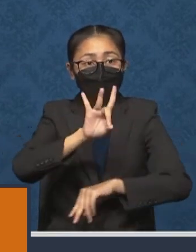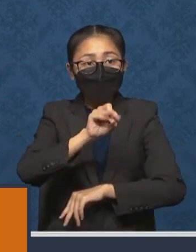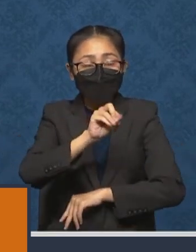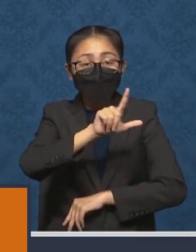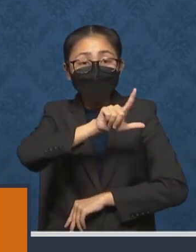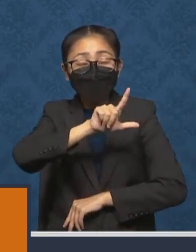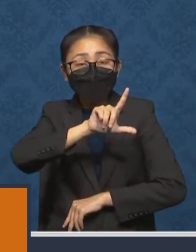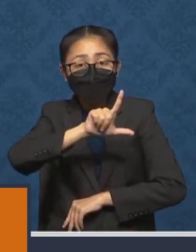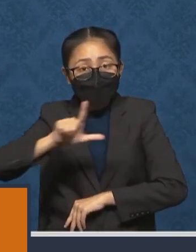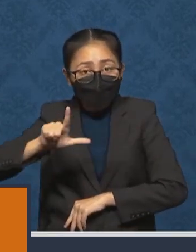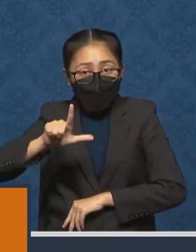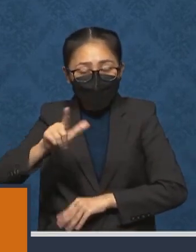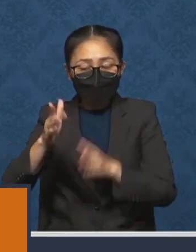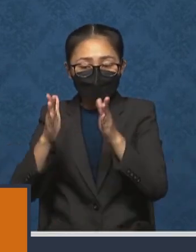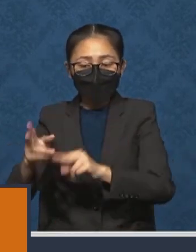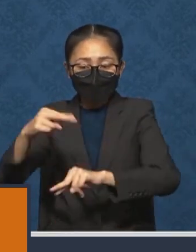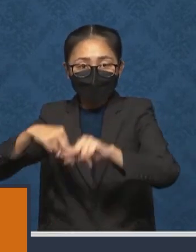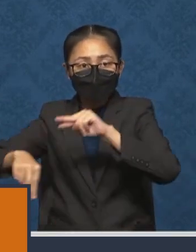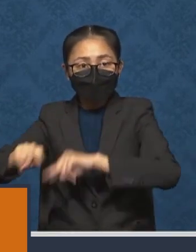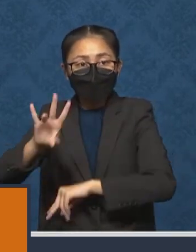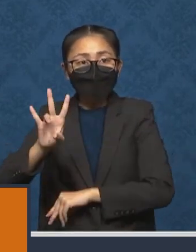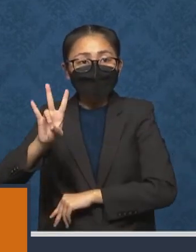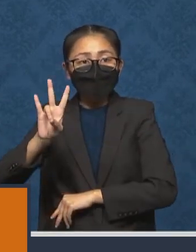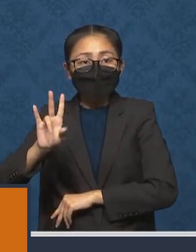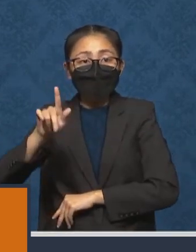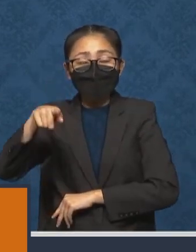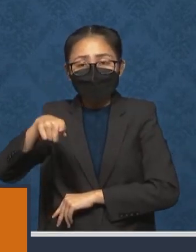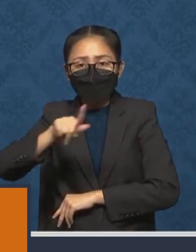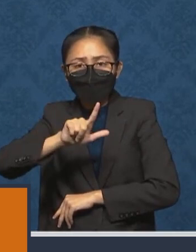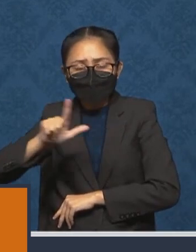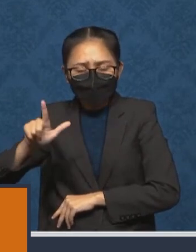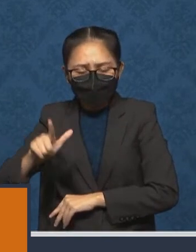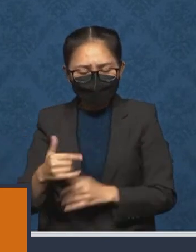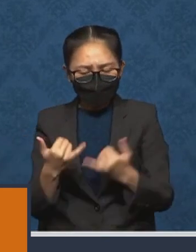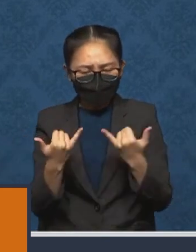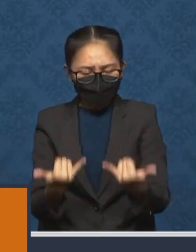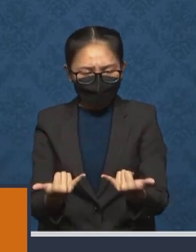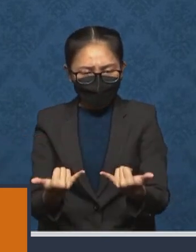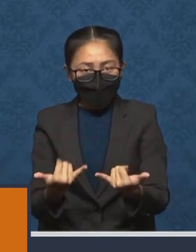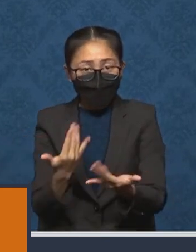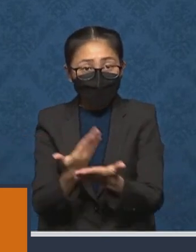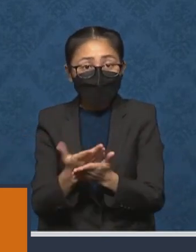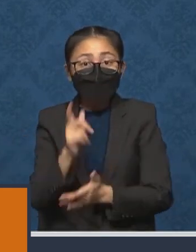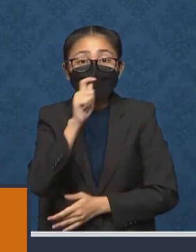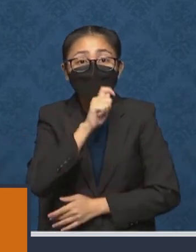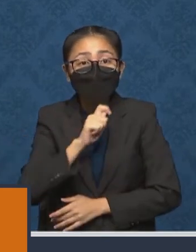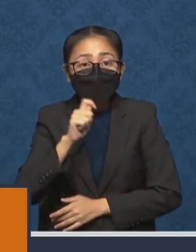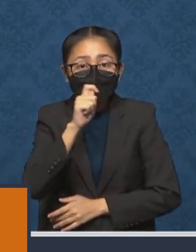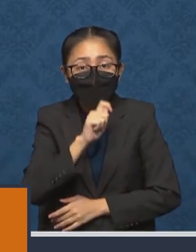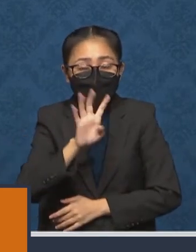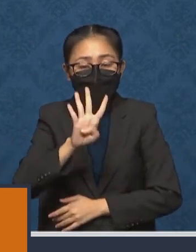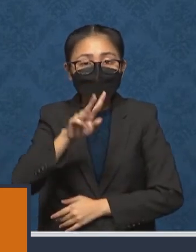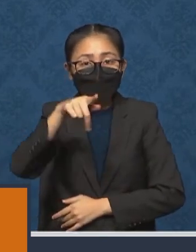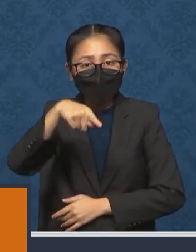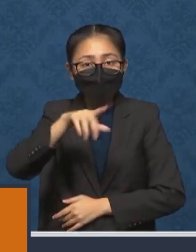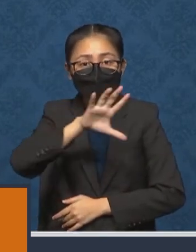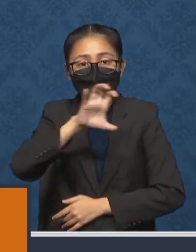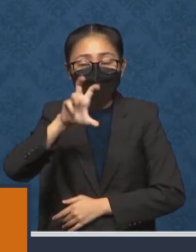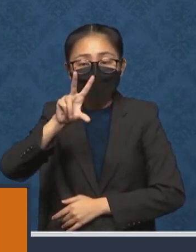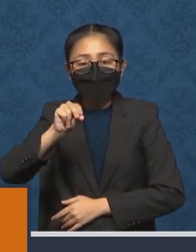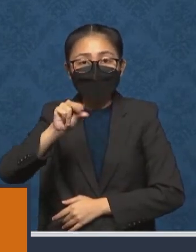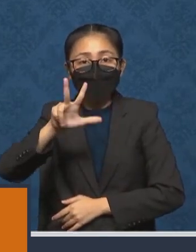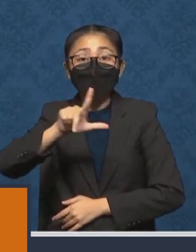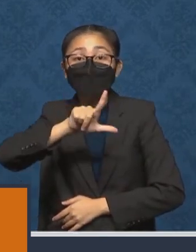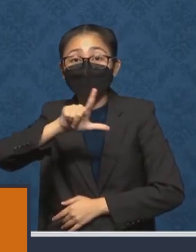ช้สำหรับดูแลผู้ต้องขังอีก 4,789 ล้านบาทซึ่งในจำนวนนี้เป็นค่าอาหารไปแล้ว 4,533 ล้านบ